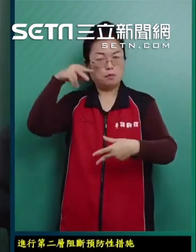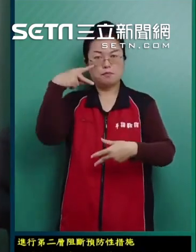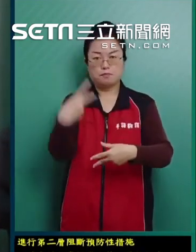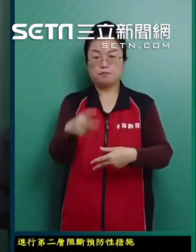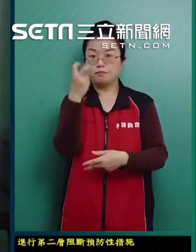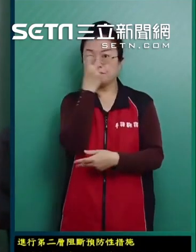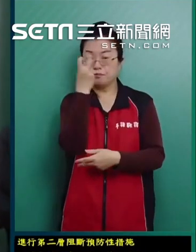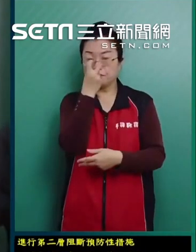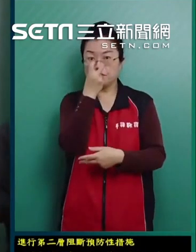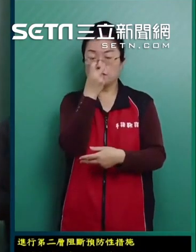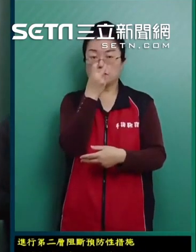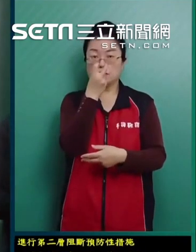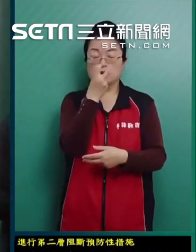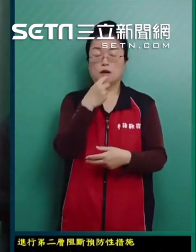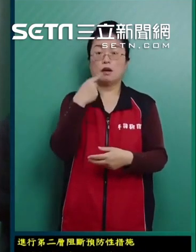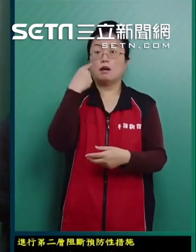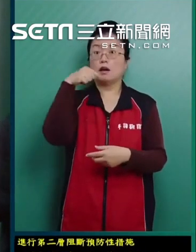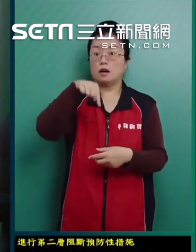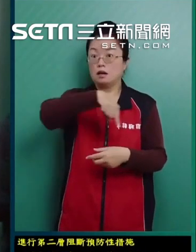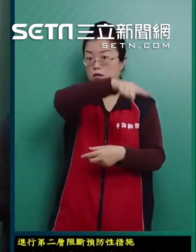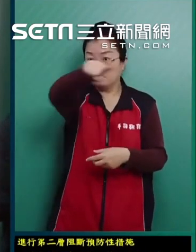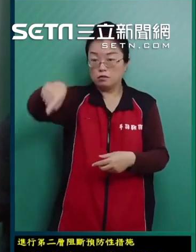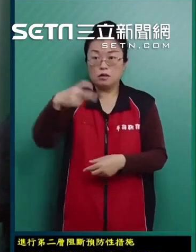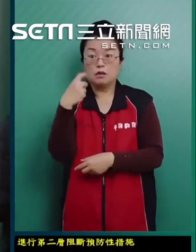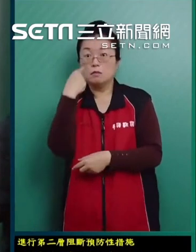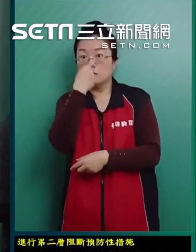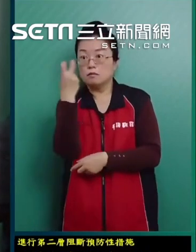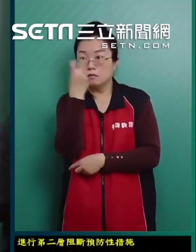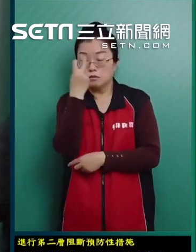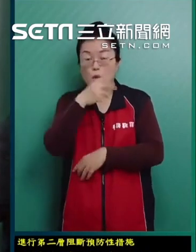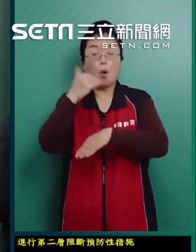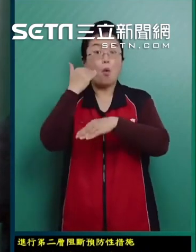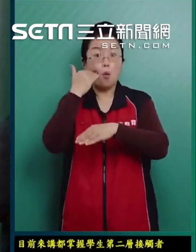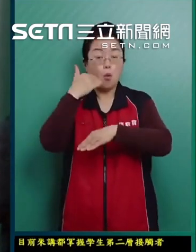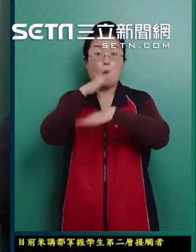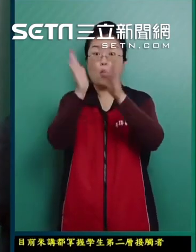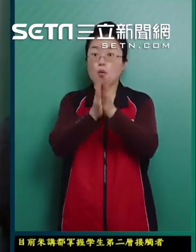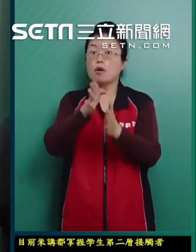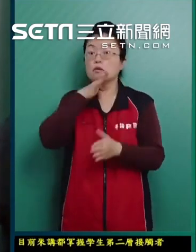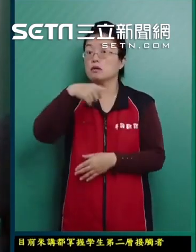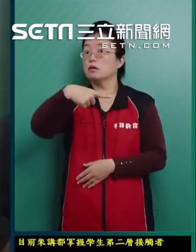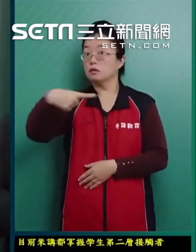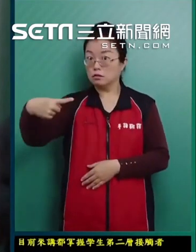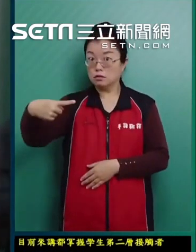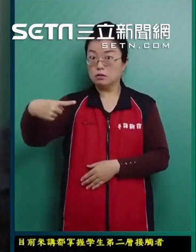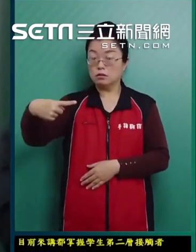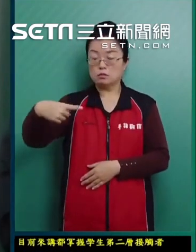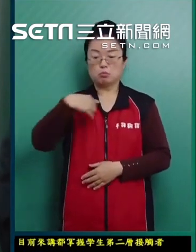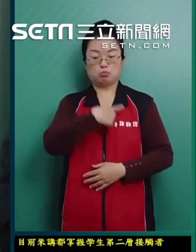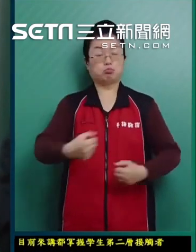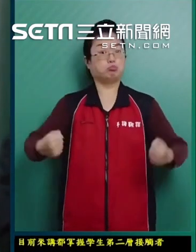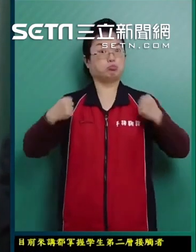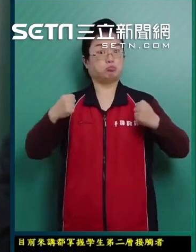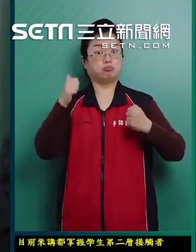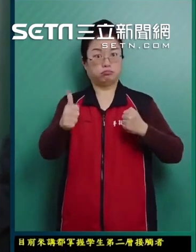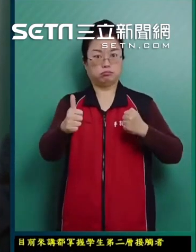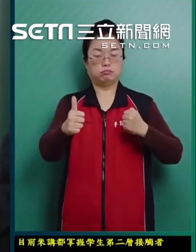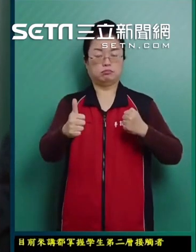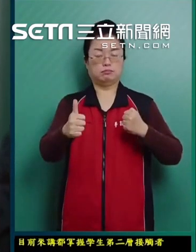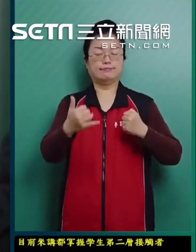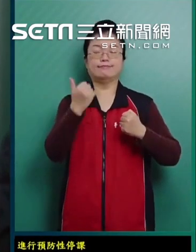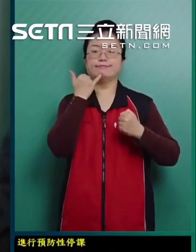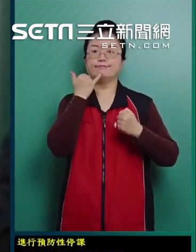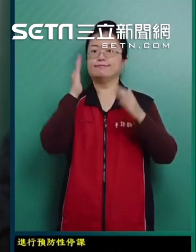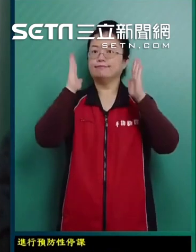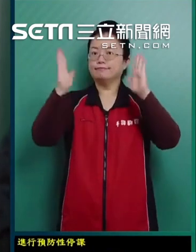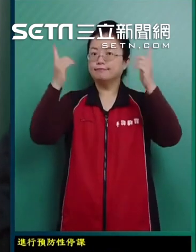被框列者如果采检基本上都是阴性，那身体的状况也都良好，那基本上就可以正常回到学校。